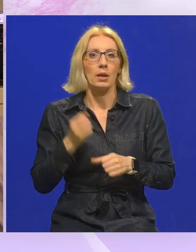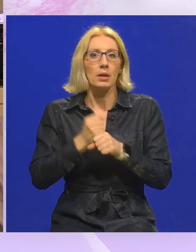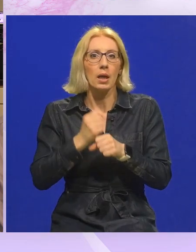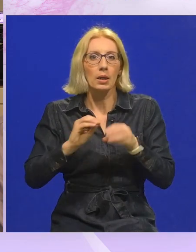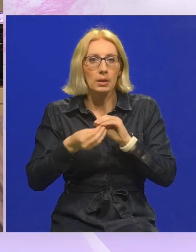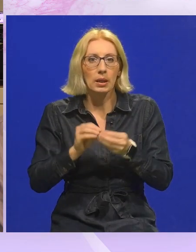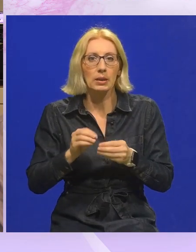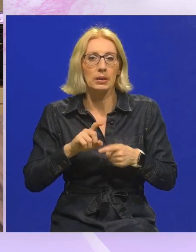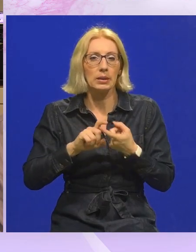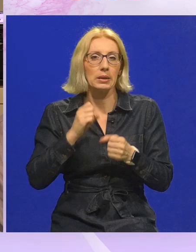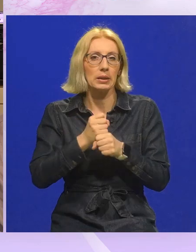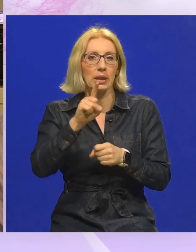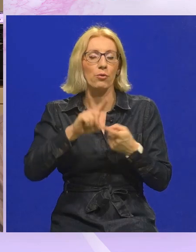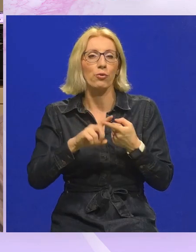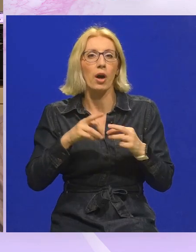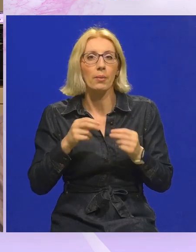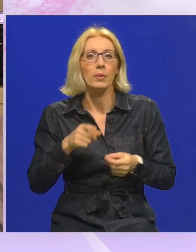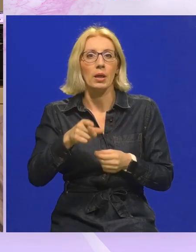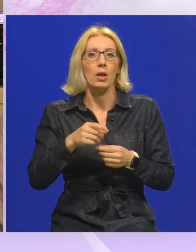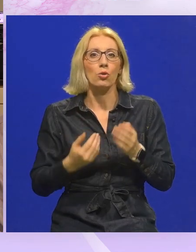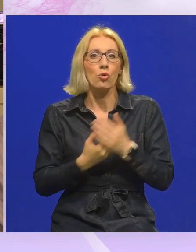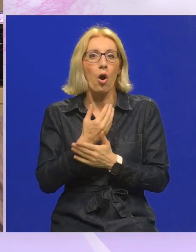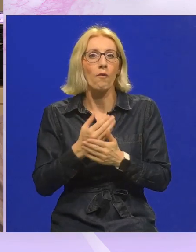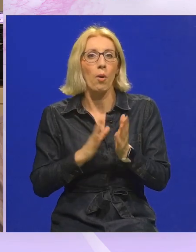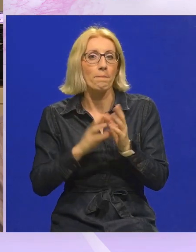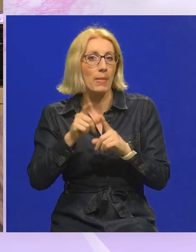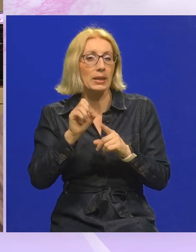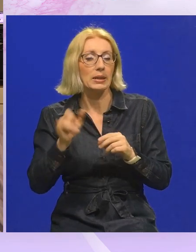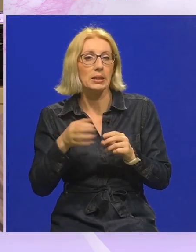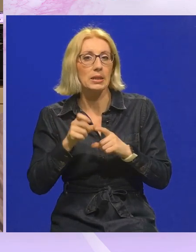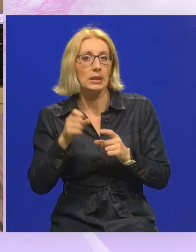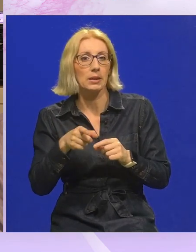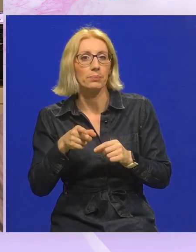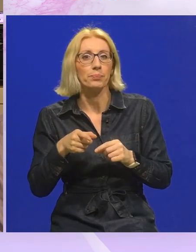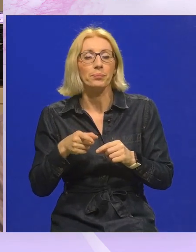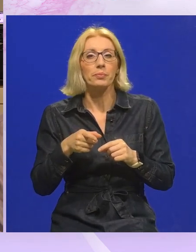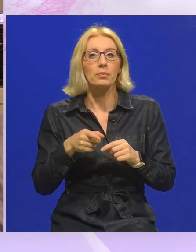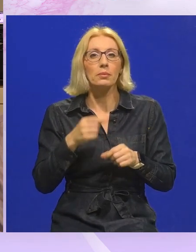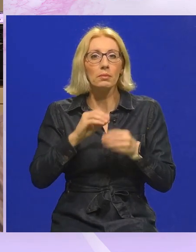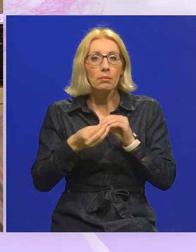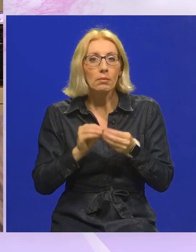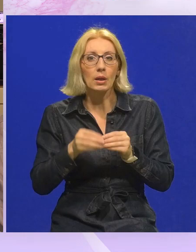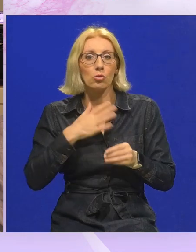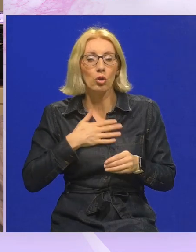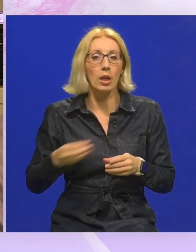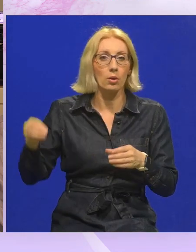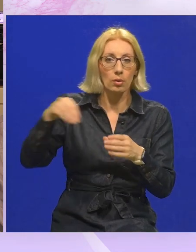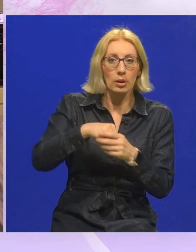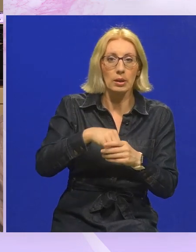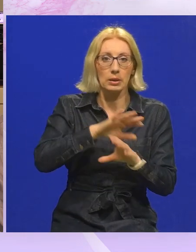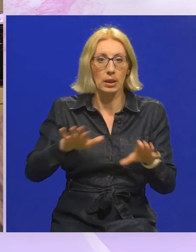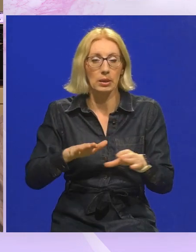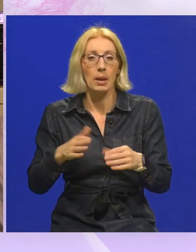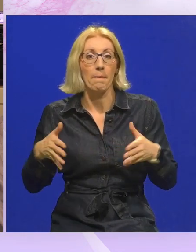radionica GIF-a koje smo mi imali, dakle novomedijskih, dakle najrazličitije radionice, i želi u njih uključiti djecu